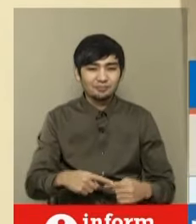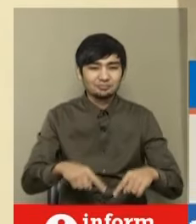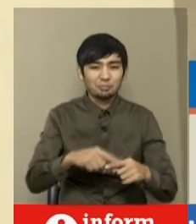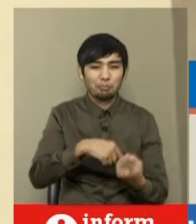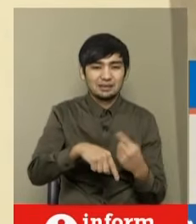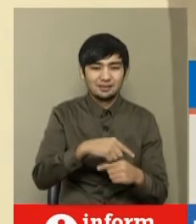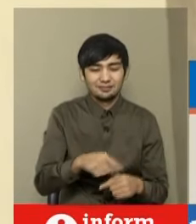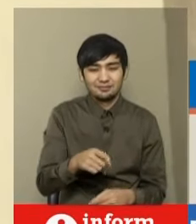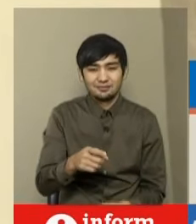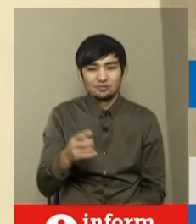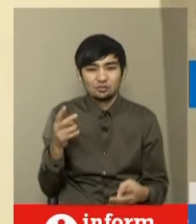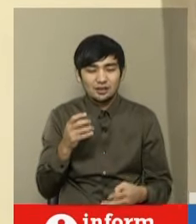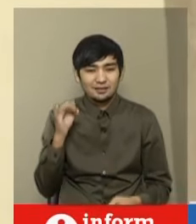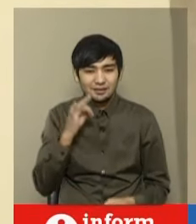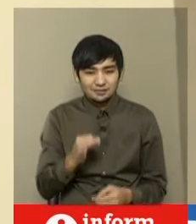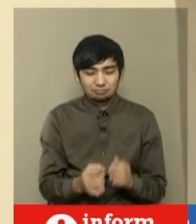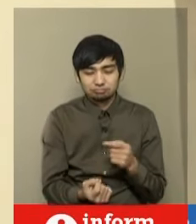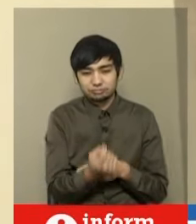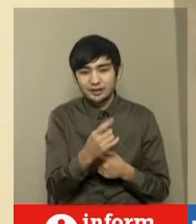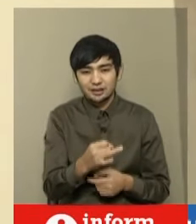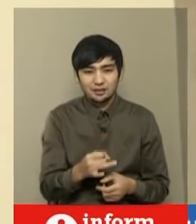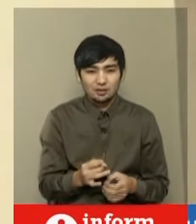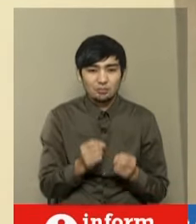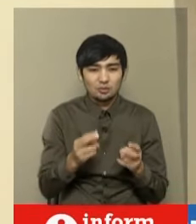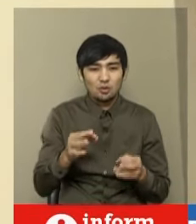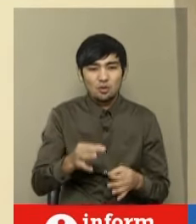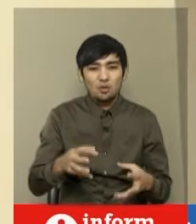вопрос продолжает вызывать определённые опасения у бизнес-сообщества